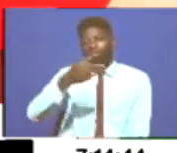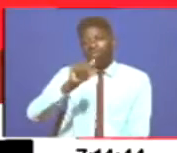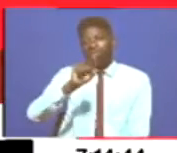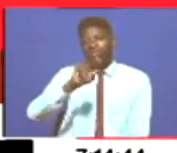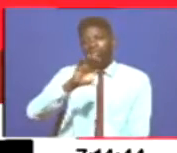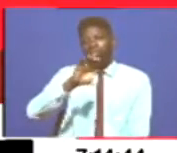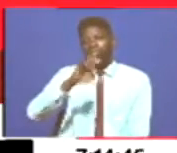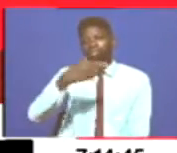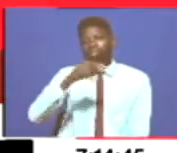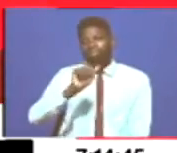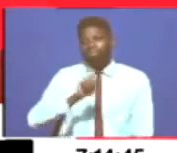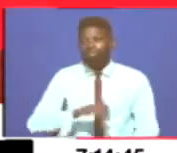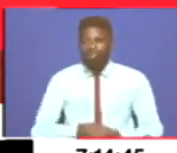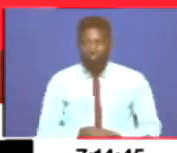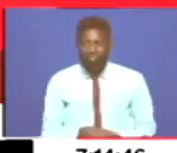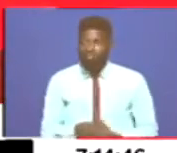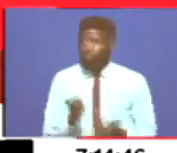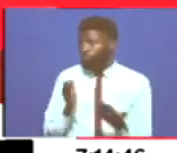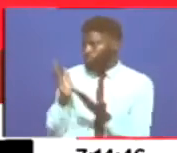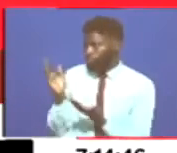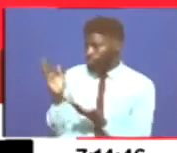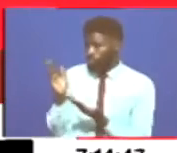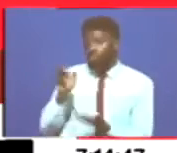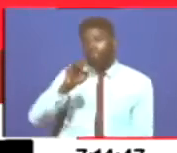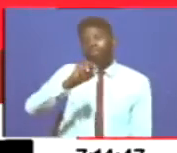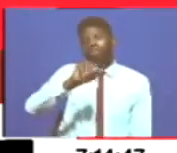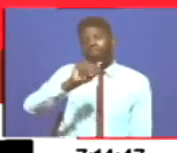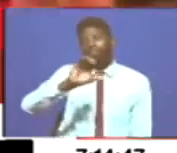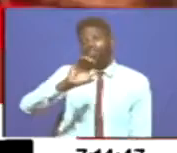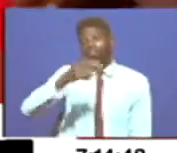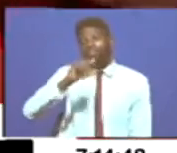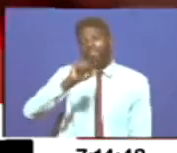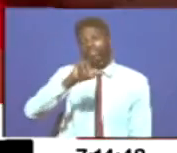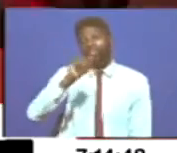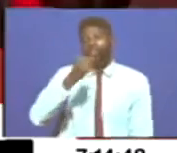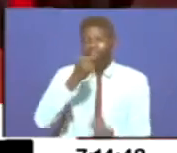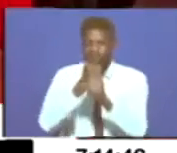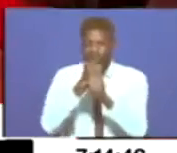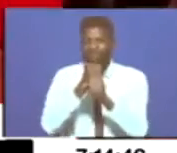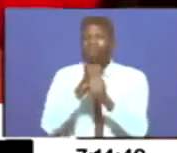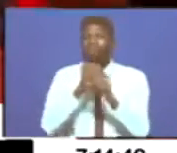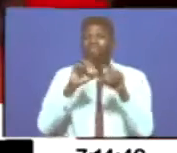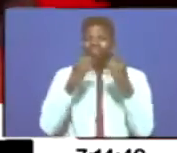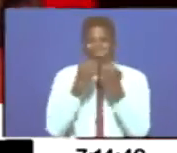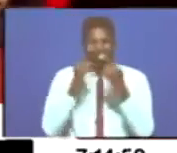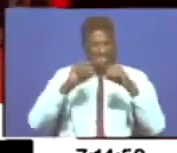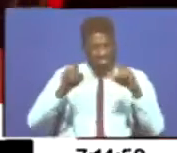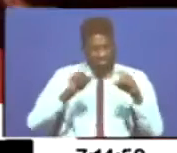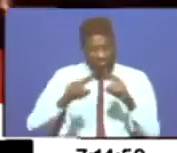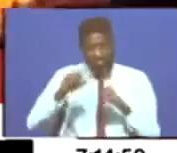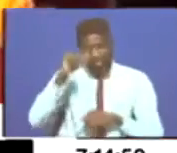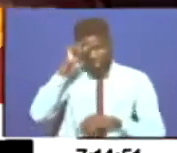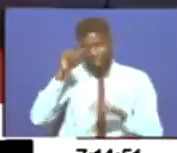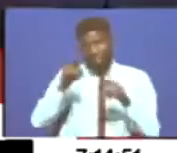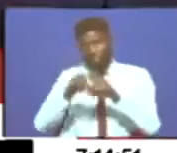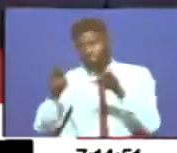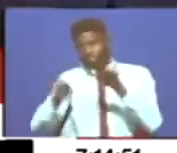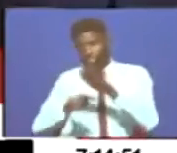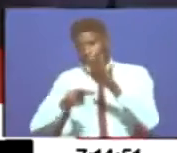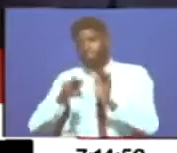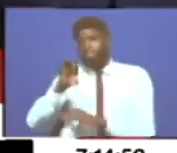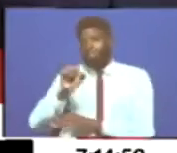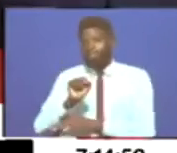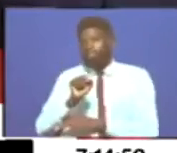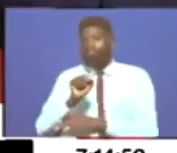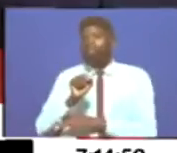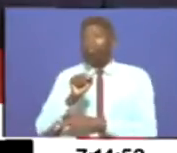Marehemu Daktari Wilfred Machage alihudumu katika wizara tofauti za serikali kama naibu waziri, na wakati mmoja aliteuliwa